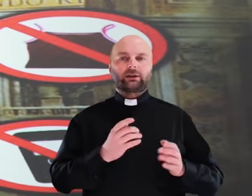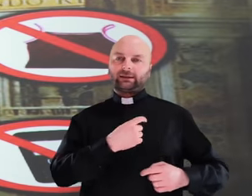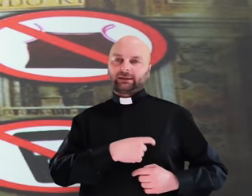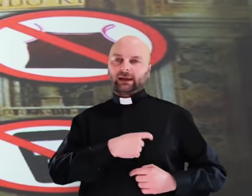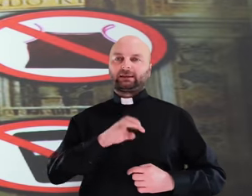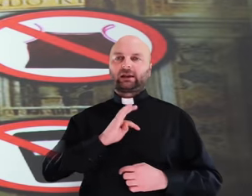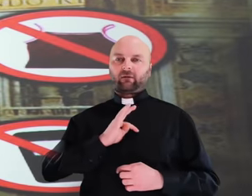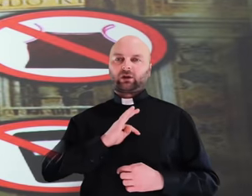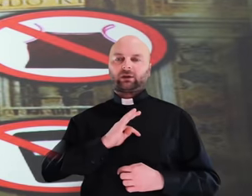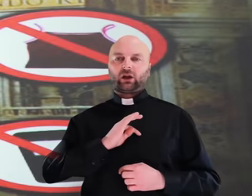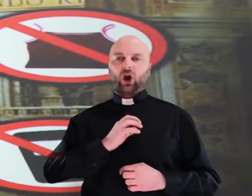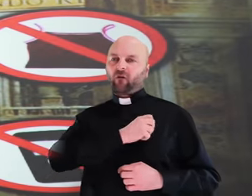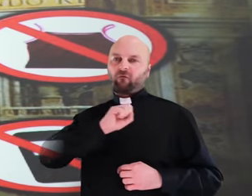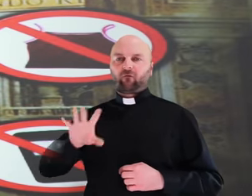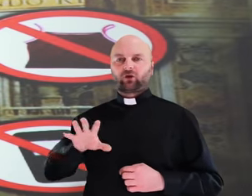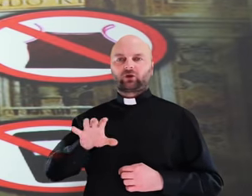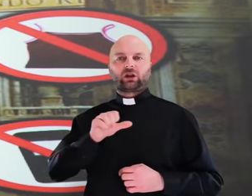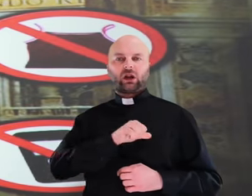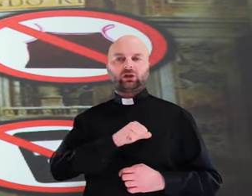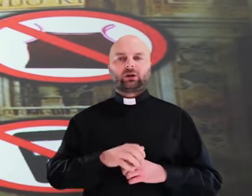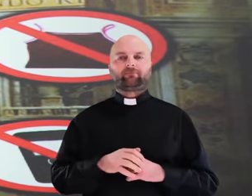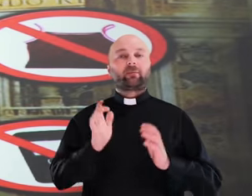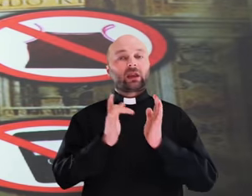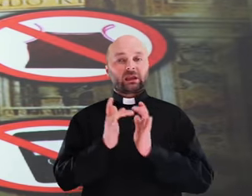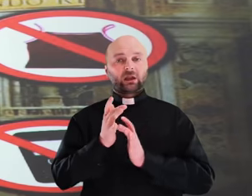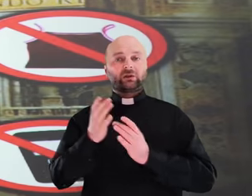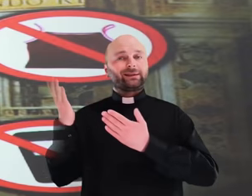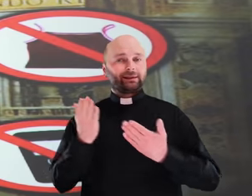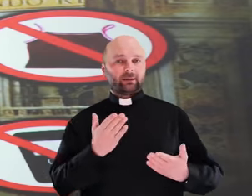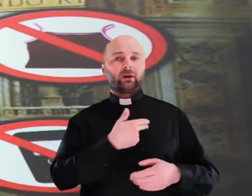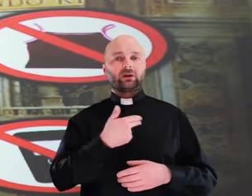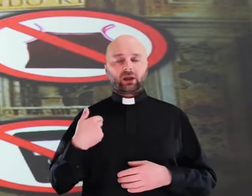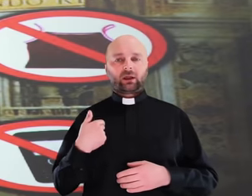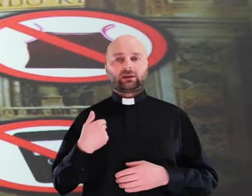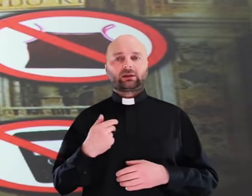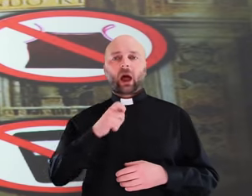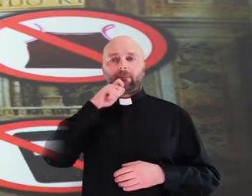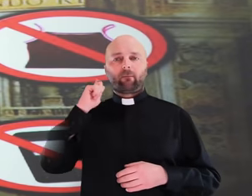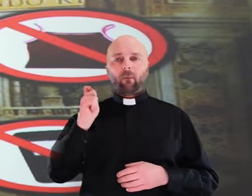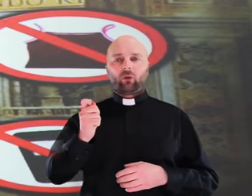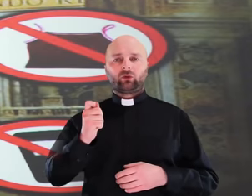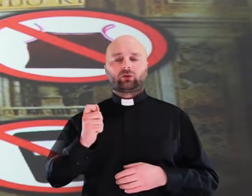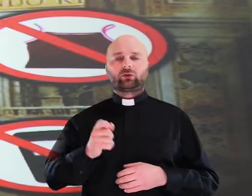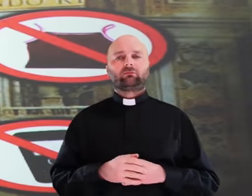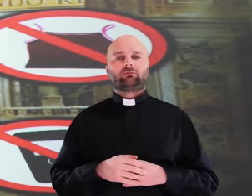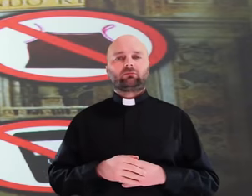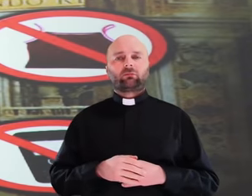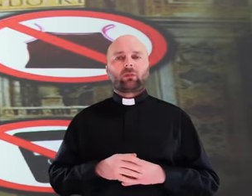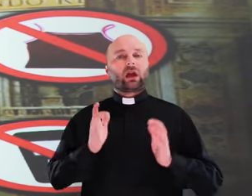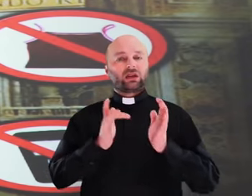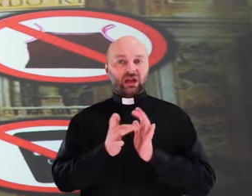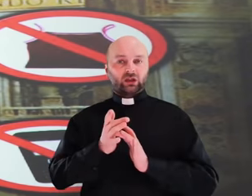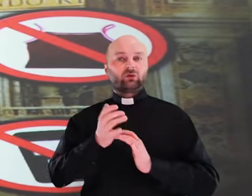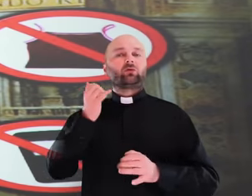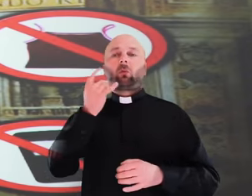serca. Pan Jezus zaprasza nas na podróż. Oczywiście zaprasza. Mówi,